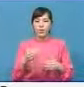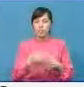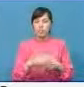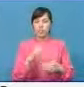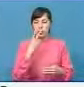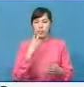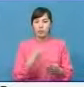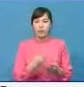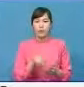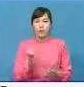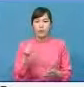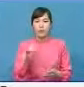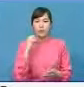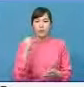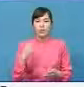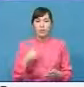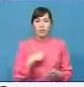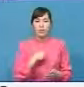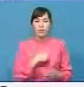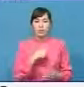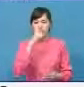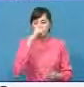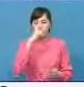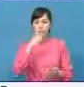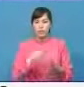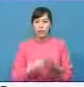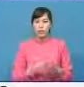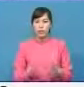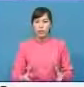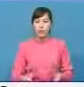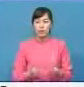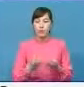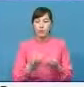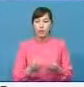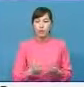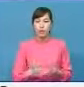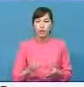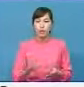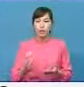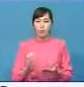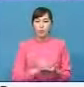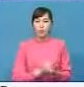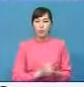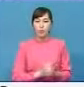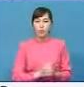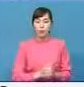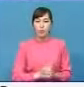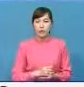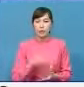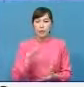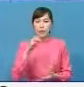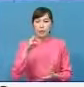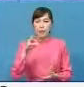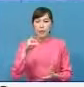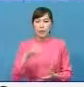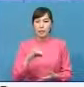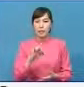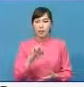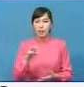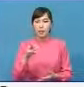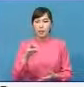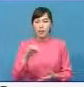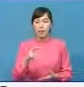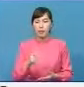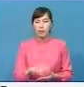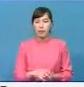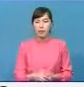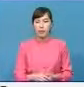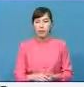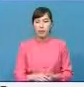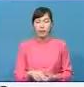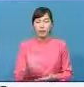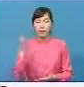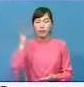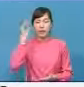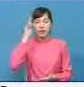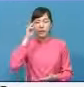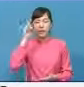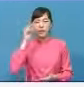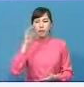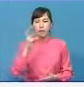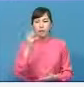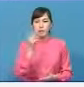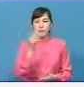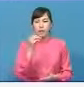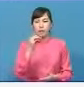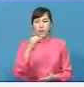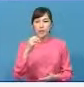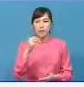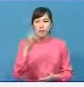жерде болсын өздерін сенімді ұстауына қол жеткізу дейді қалалық мешіттің имамы. Ағымдағылардың ең бетке тұтар, ең ілімді біз шейхіміз деп